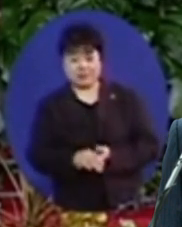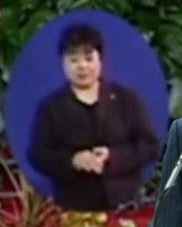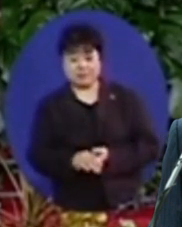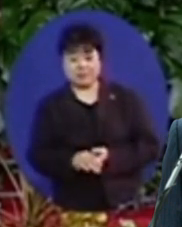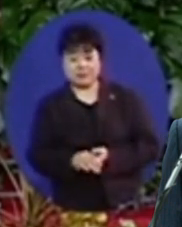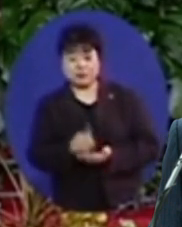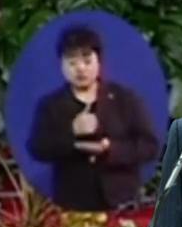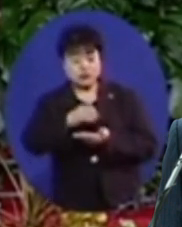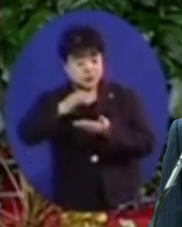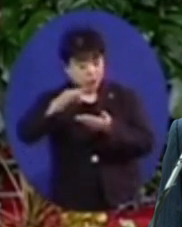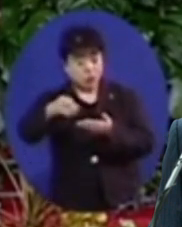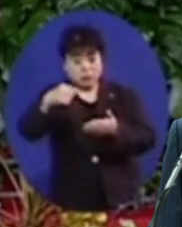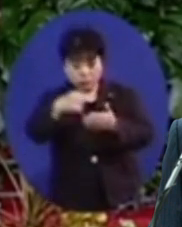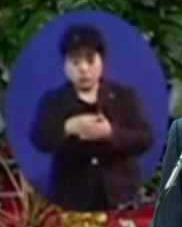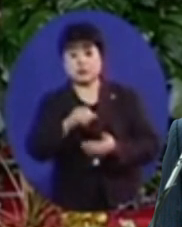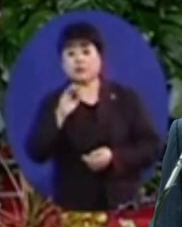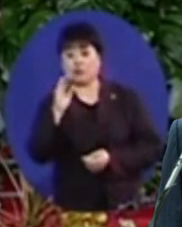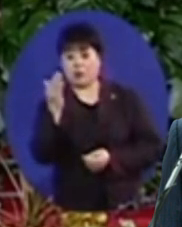것이요.